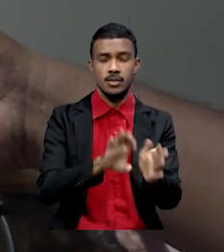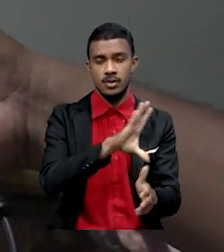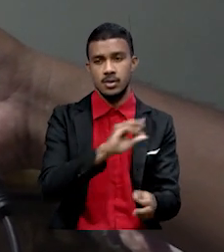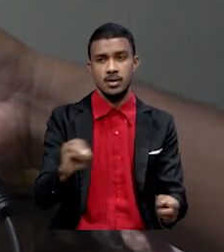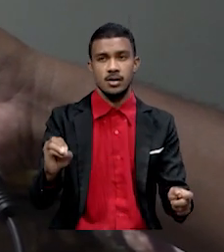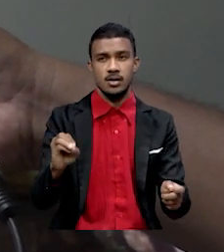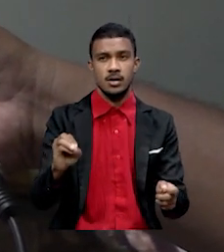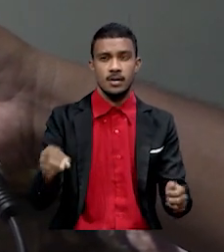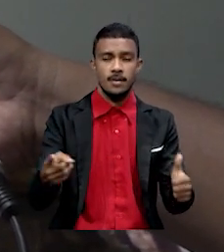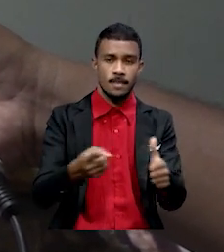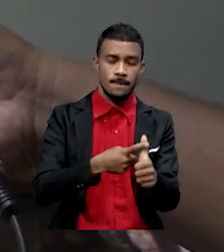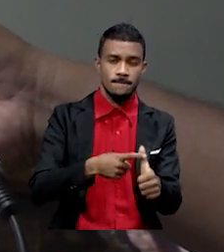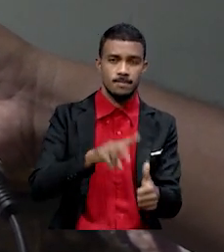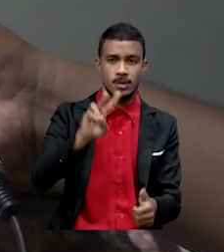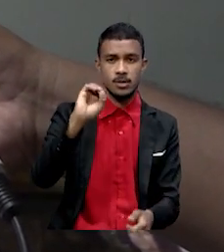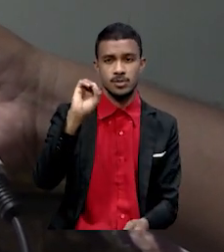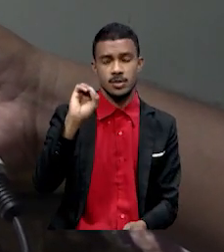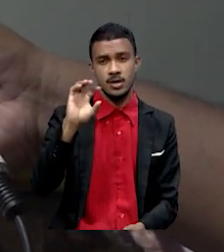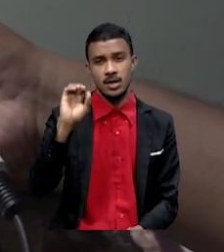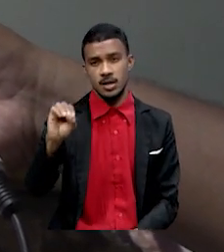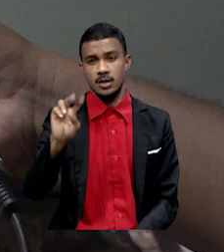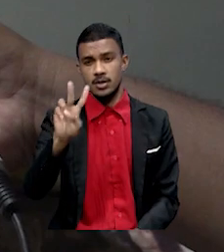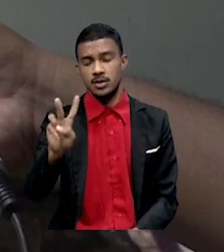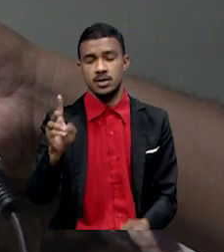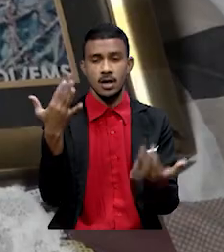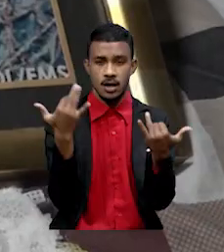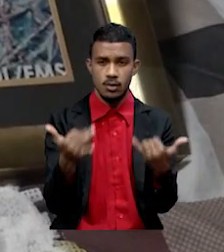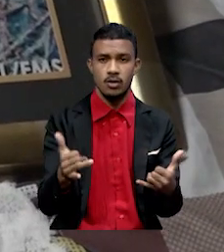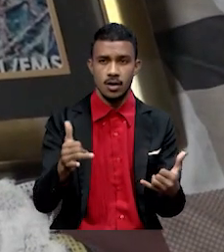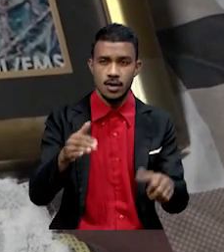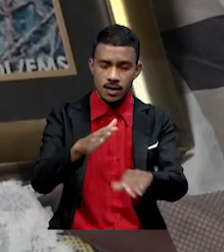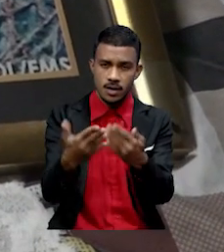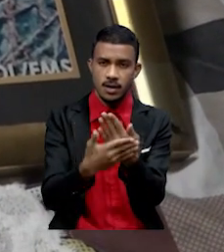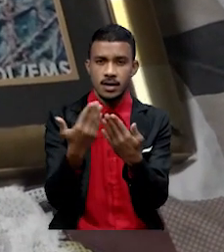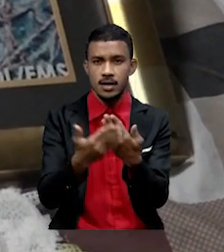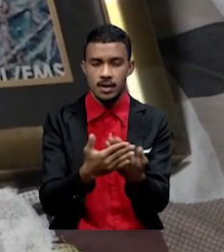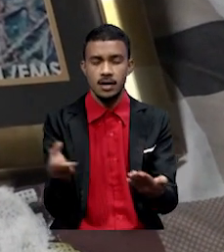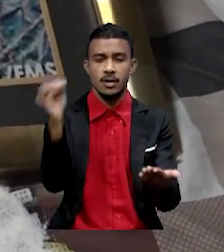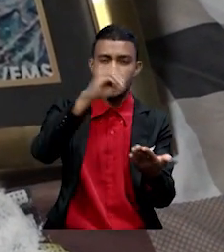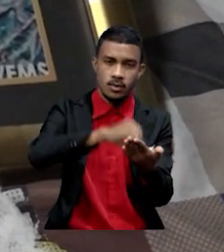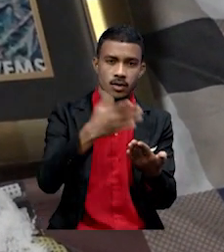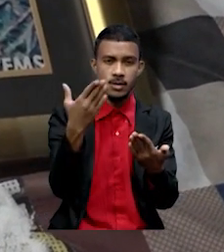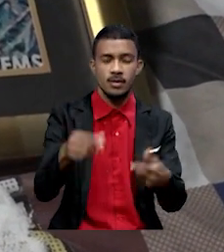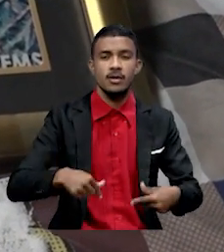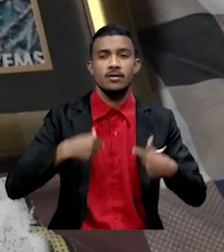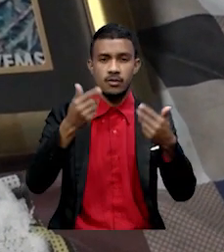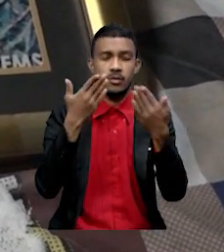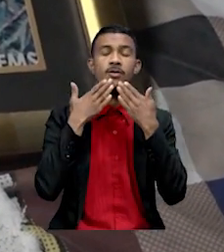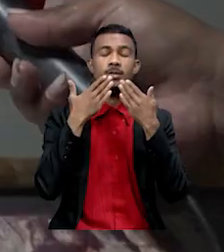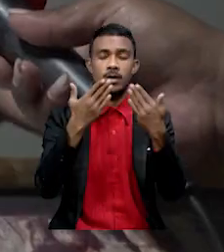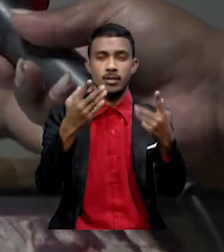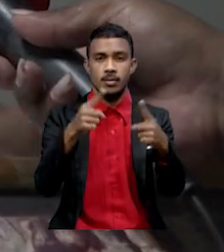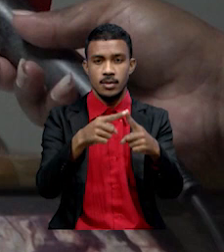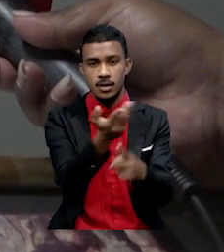primo principio non è 2002, sto ancora, che là non è che sto andando a fare, ma uso a credere a me, in avere